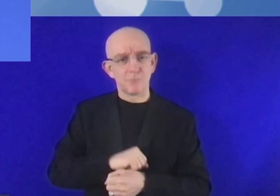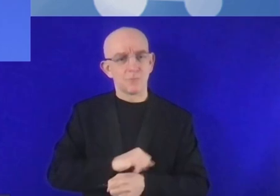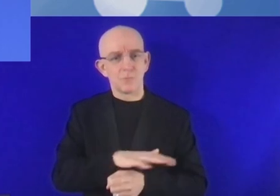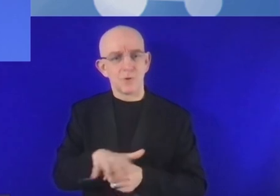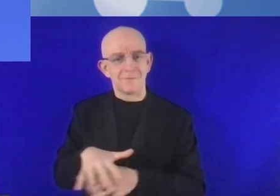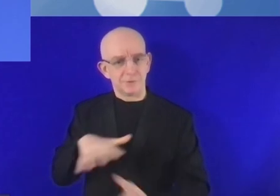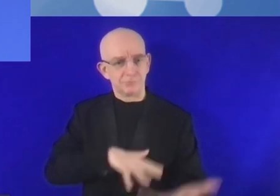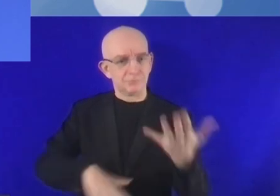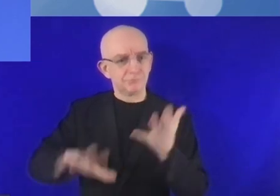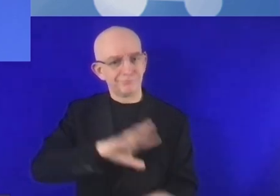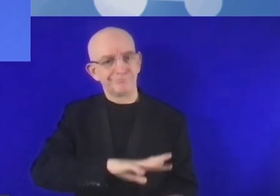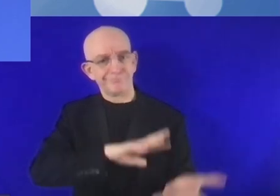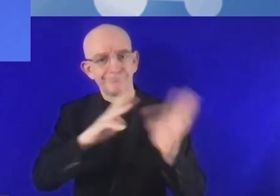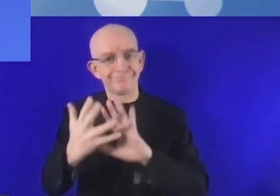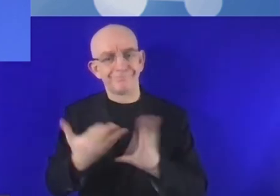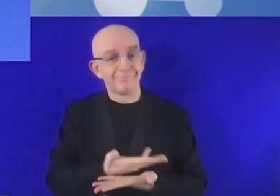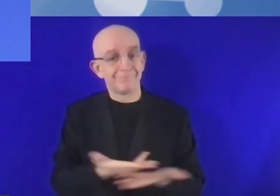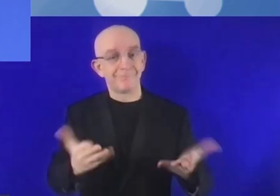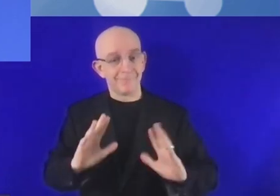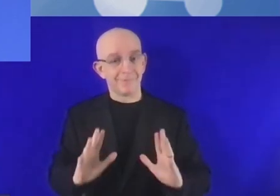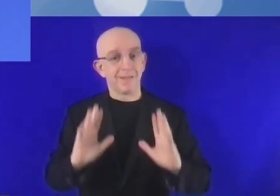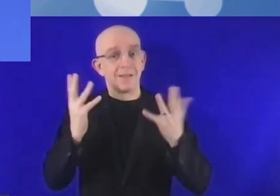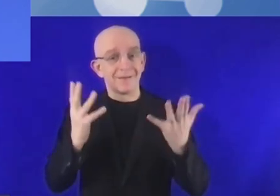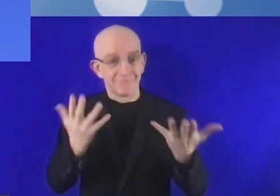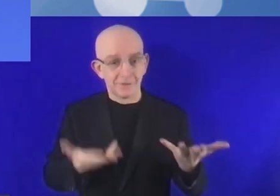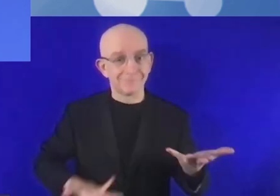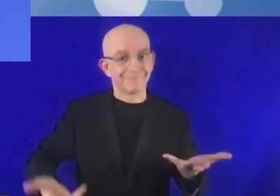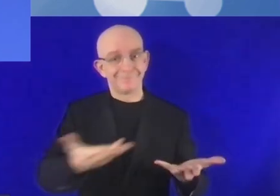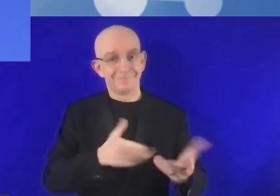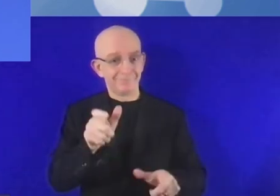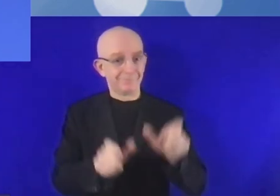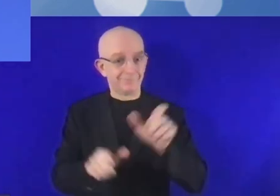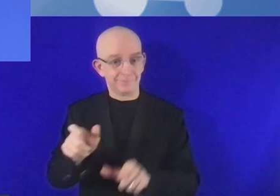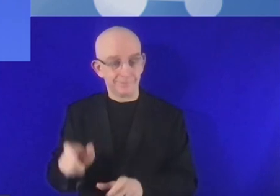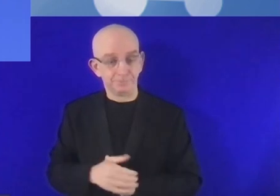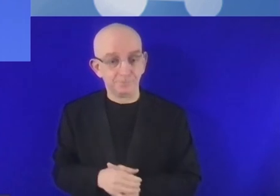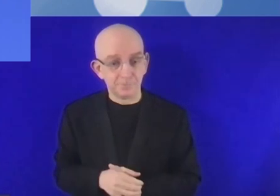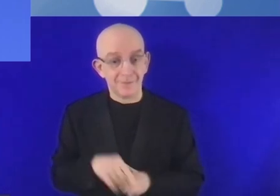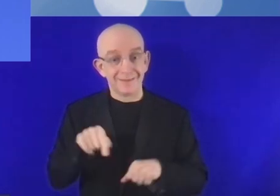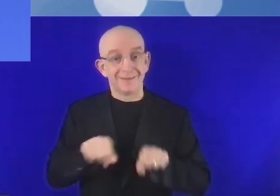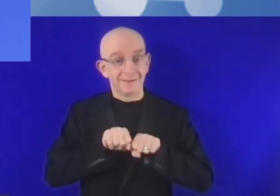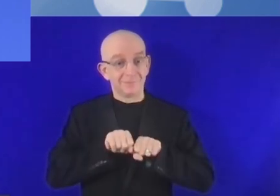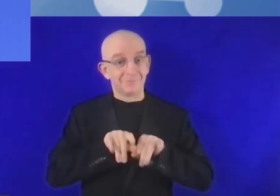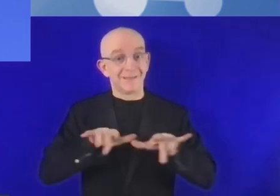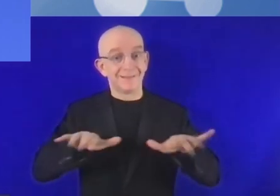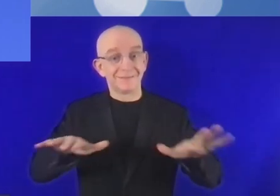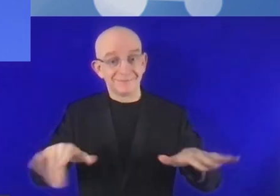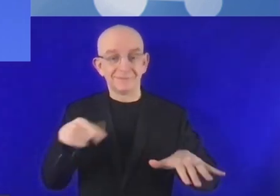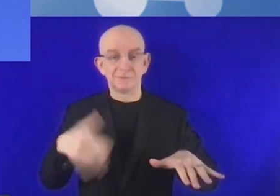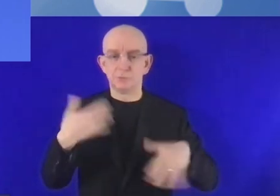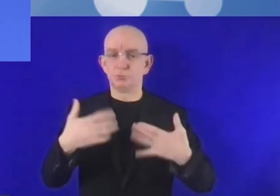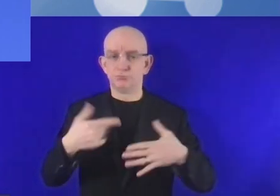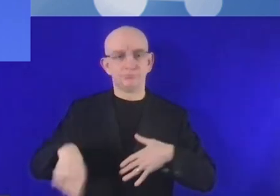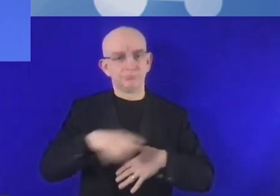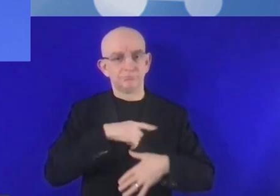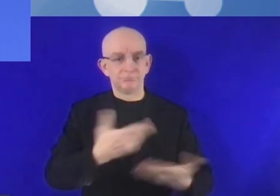Dzisiaj, bardziej niż kiedykolwiek wcześniej, jesteśmy świadkami tego, w jaki sposób pandemia COVID-19 zmieniła